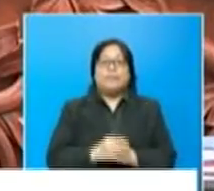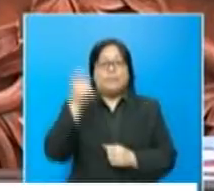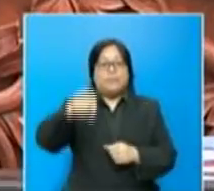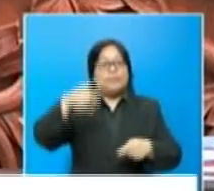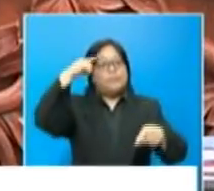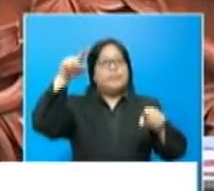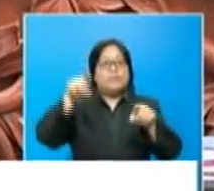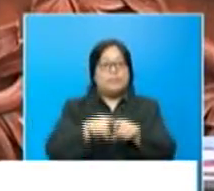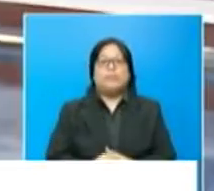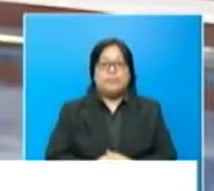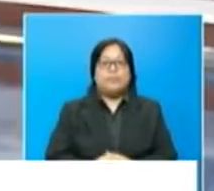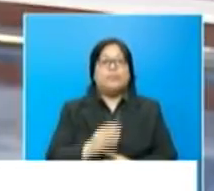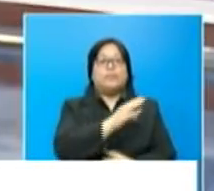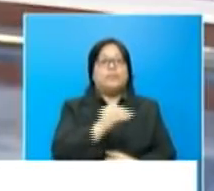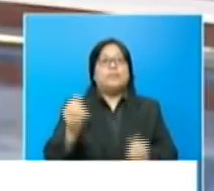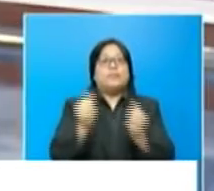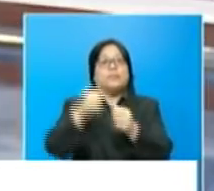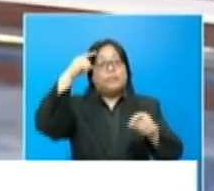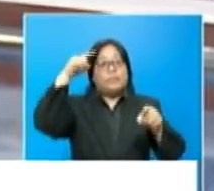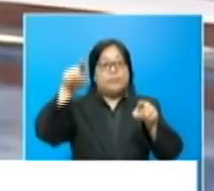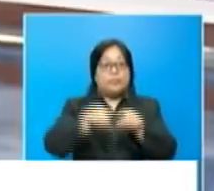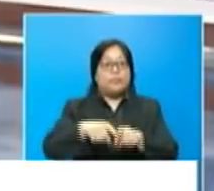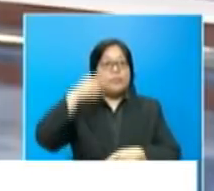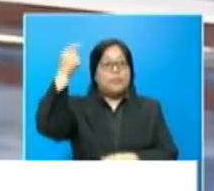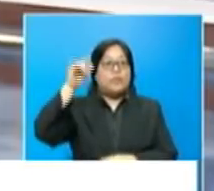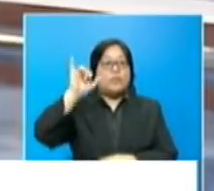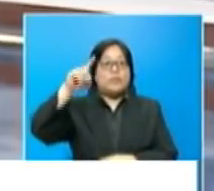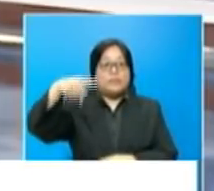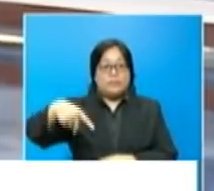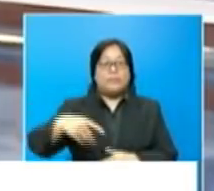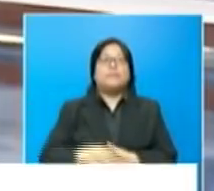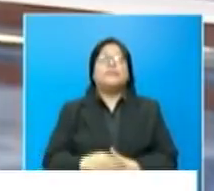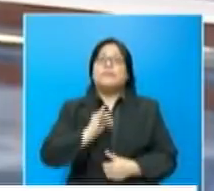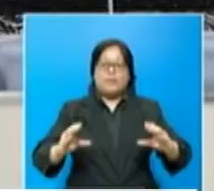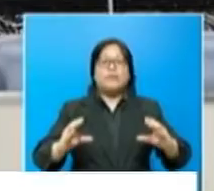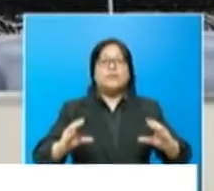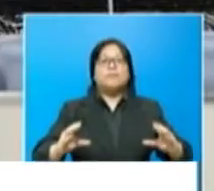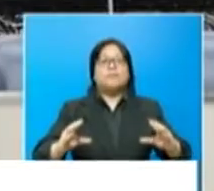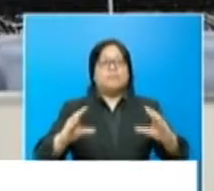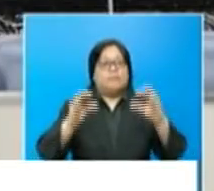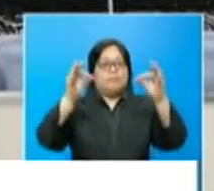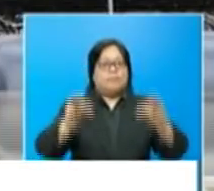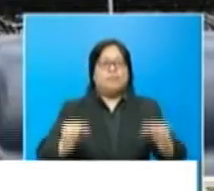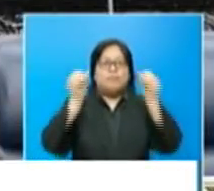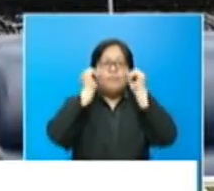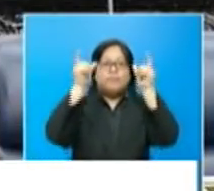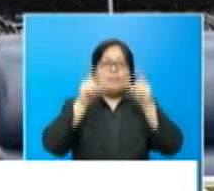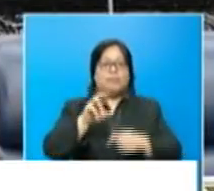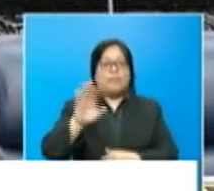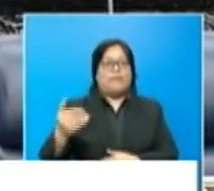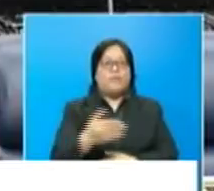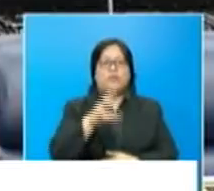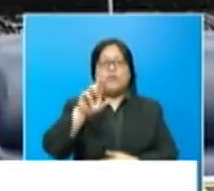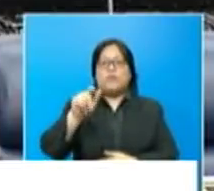untuk belanjawan ini, untuk setiap jawatan kuasa sebenarnya banyak isu yang kita telah bangkit dan kita tak